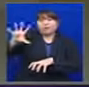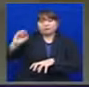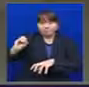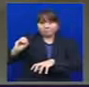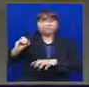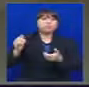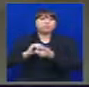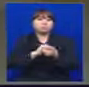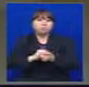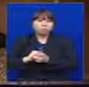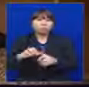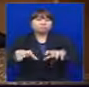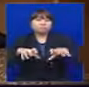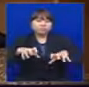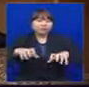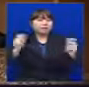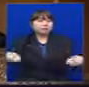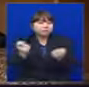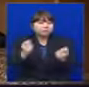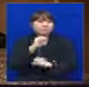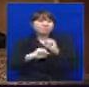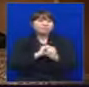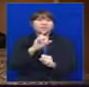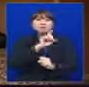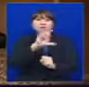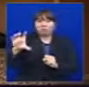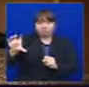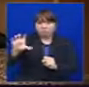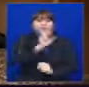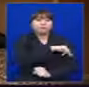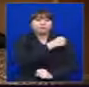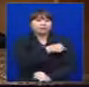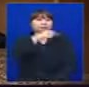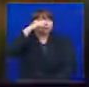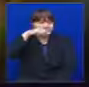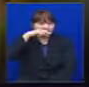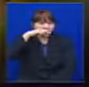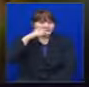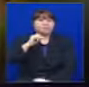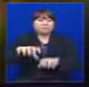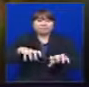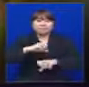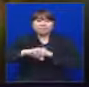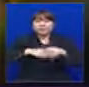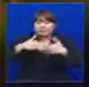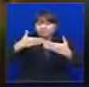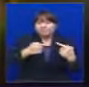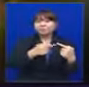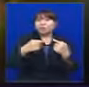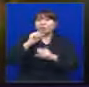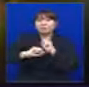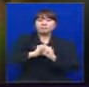ในการร่วมกันเป็นเจ้าภาพจัดงานเฉลิมฉลอง100ปีการสาธารณสุขไทยที่จะมีการจัดกิจกรรมต่อเนื่องตั้ง